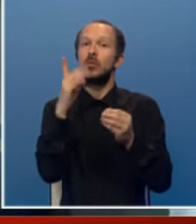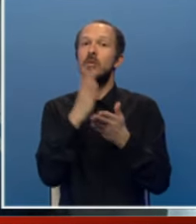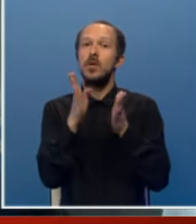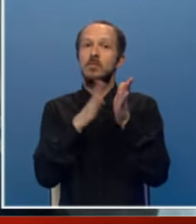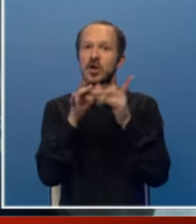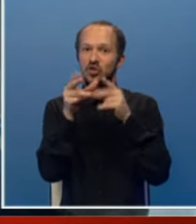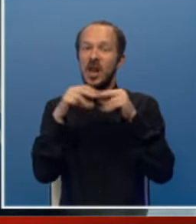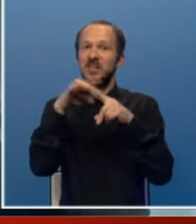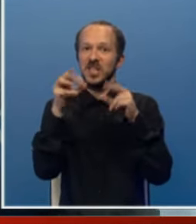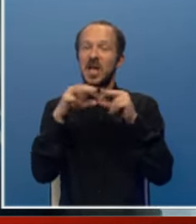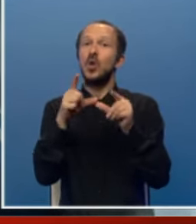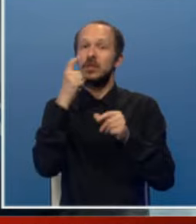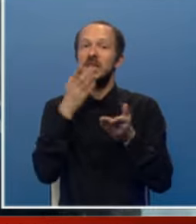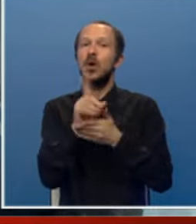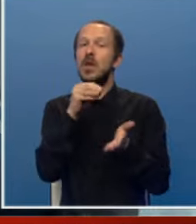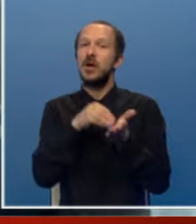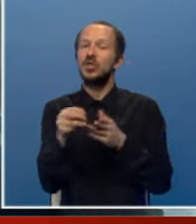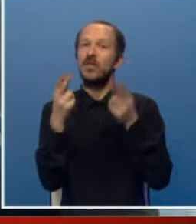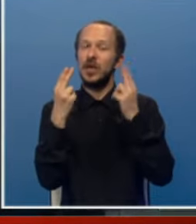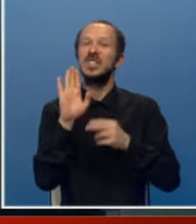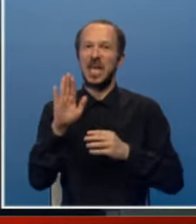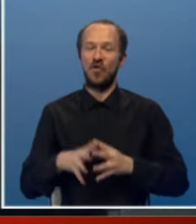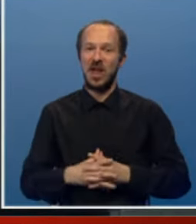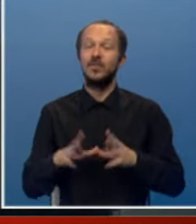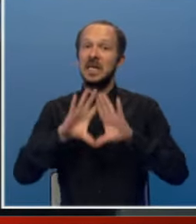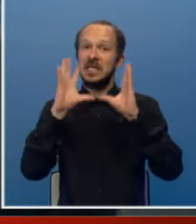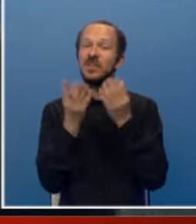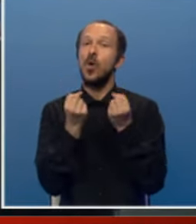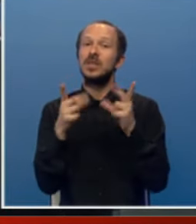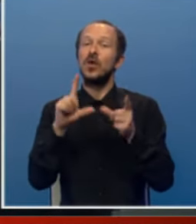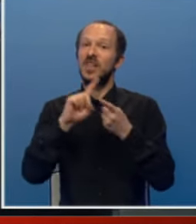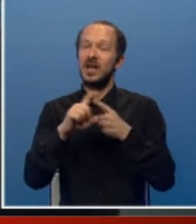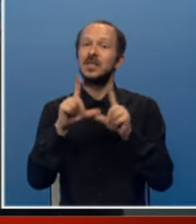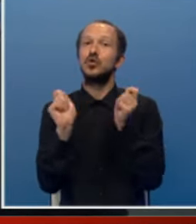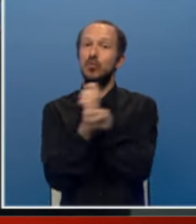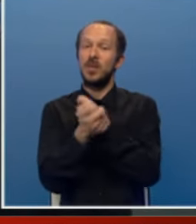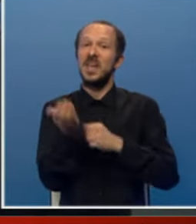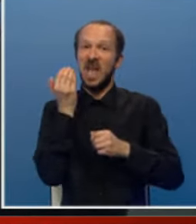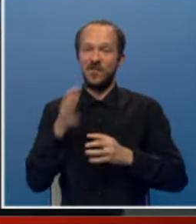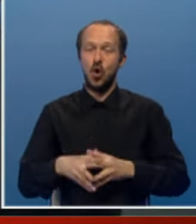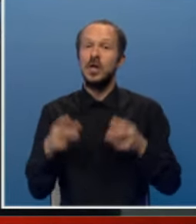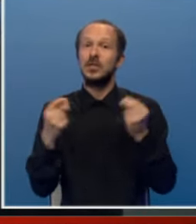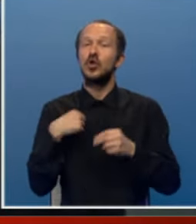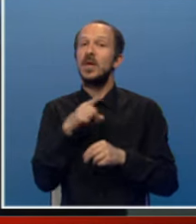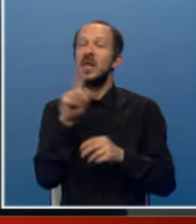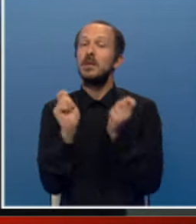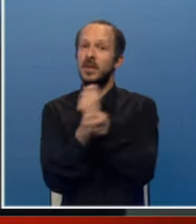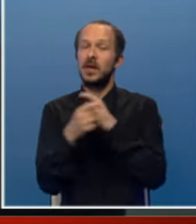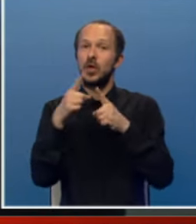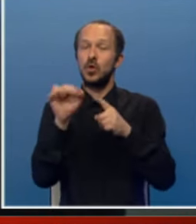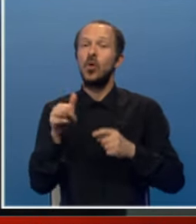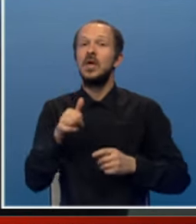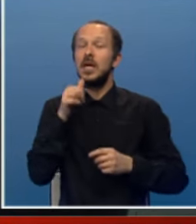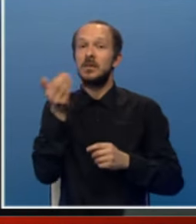maršala Tita u Srebrenici ako ne baštinimo vrijednosti njegove? Sve ulice u federaciji su promijenjene davno. Zašto mi ne bi mijenjali to? Ja sam